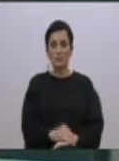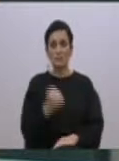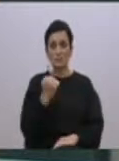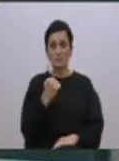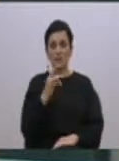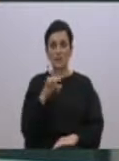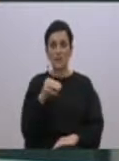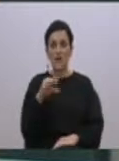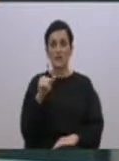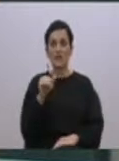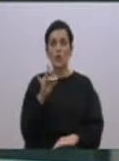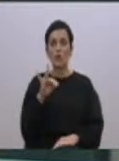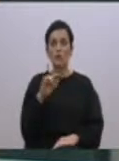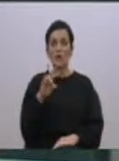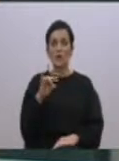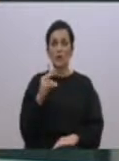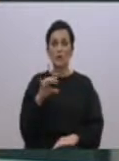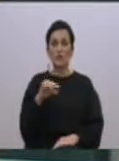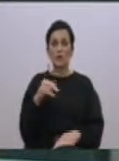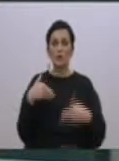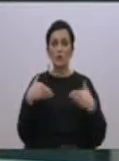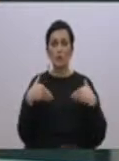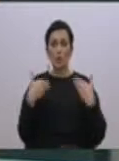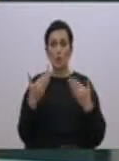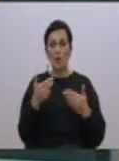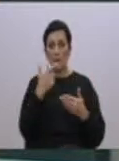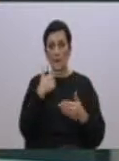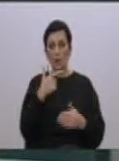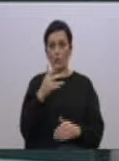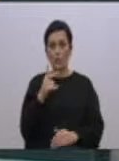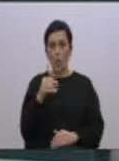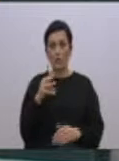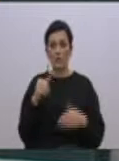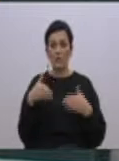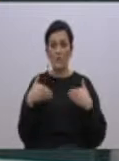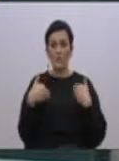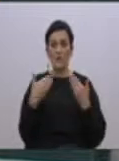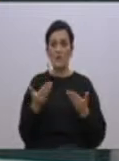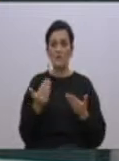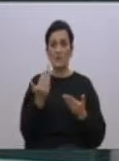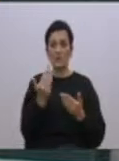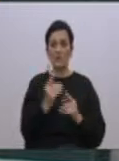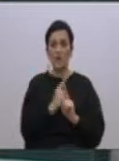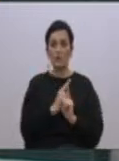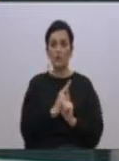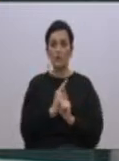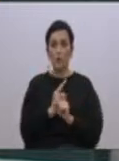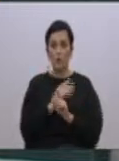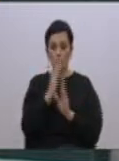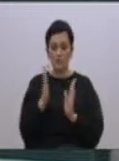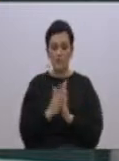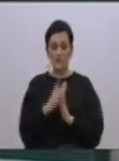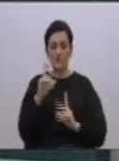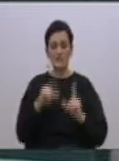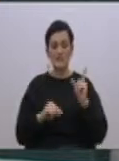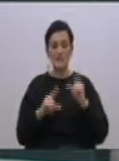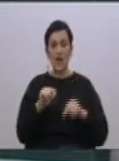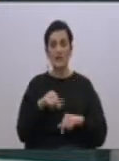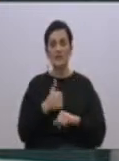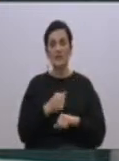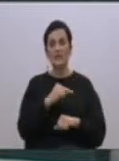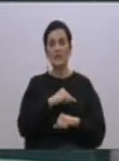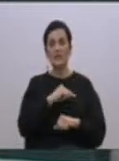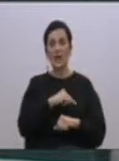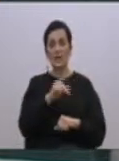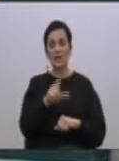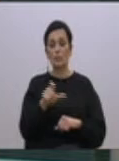Maloba utra, ti je na tom šuli. Mogi salme bit, ba dono gogita, mi ve salme bit, kvenc mu adgi lev, stav tijana statskis departamentis, tanom